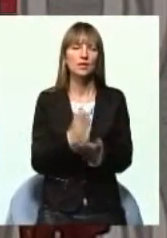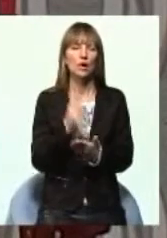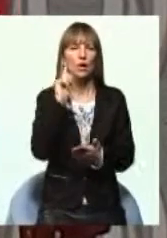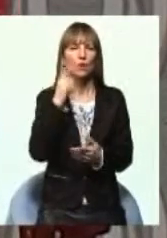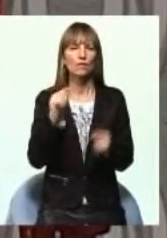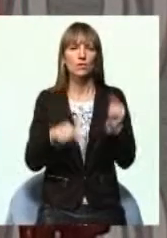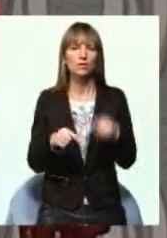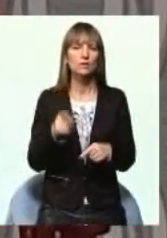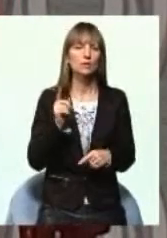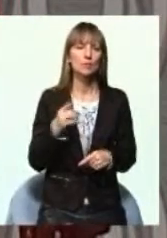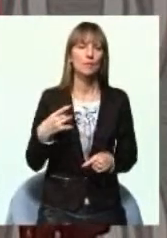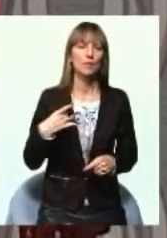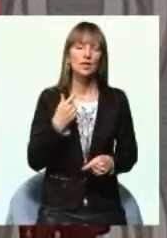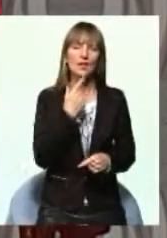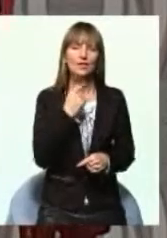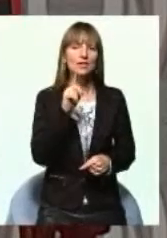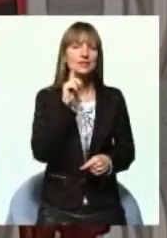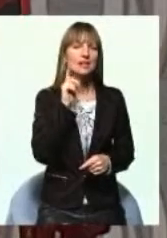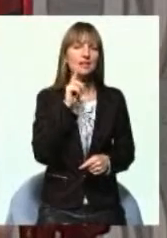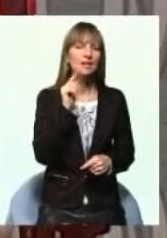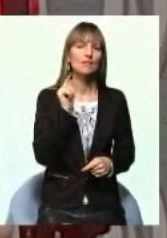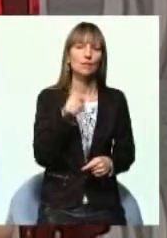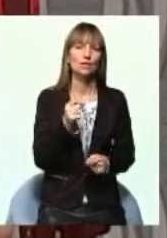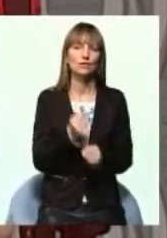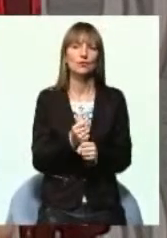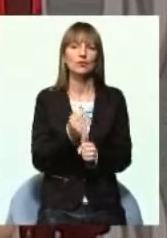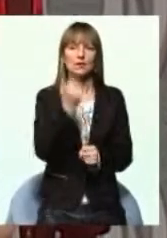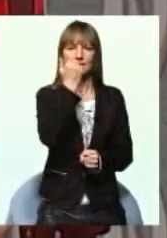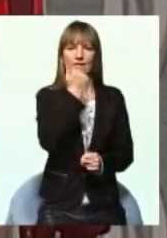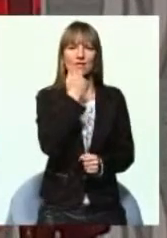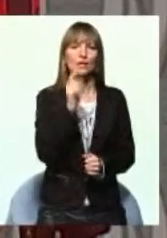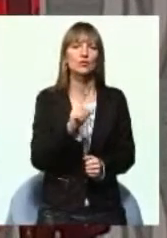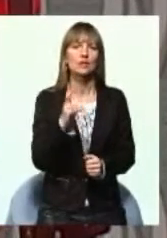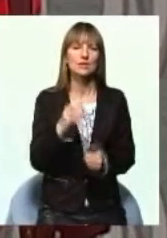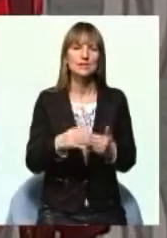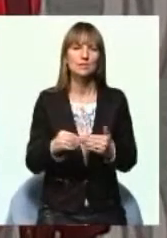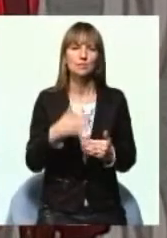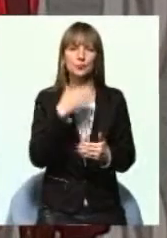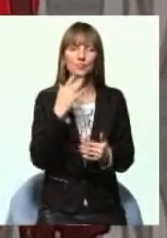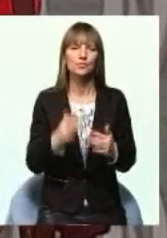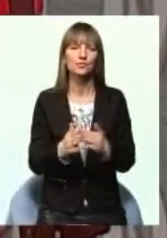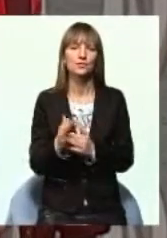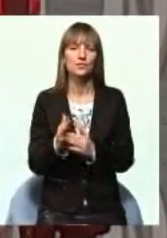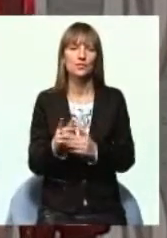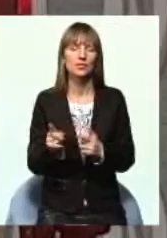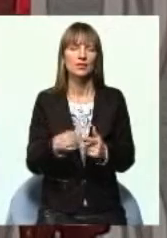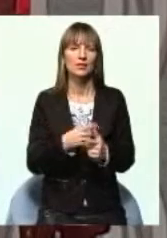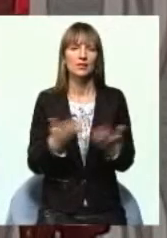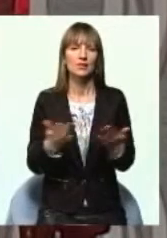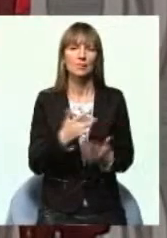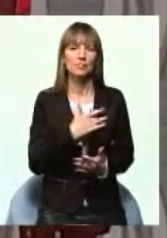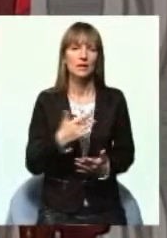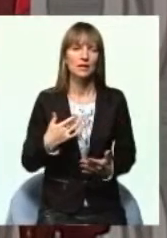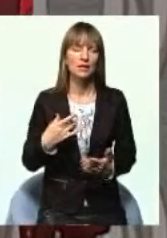дощі. Насправді білі, червоні, зелені, вони утворюються завдяки тому, що на землі дуже багато або рослин, або якихось там пилка,